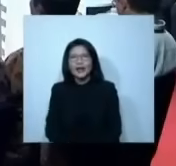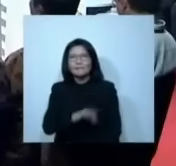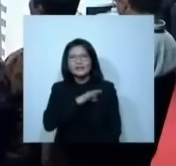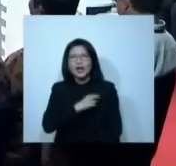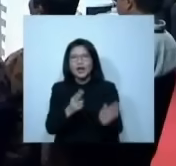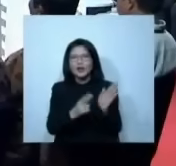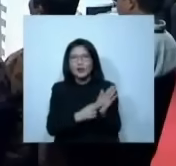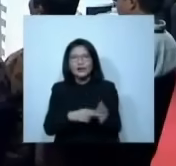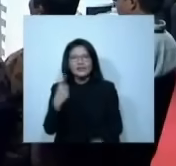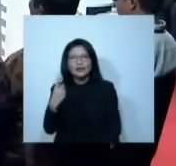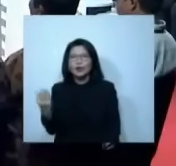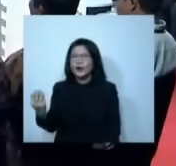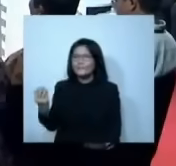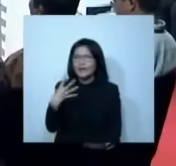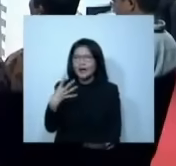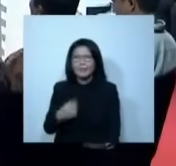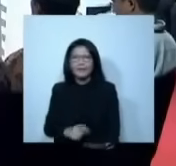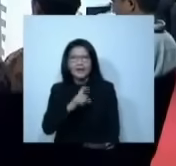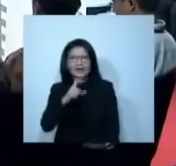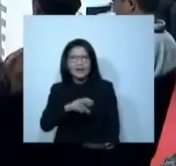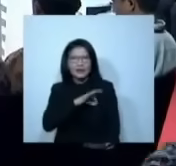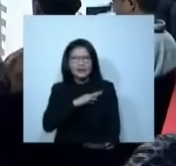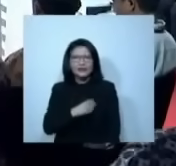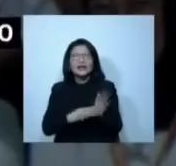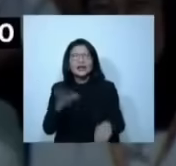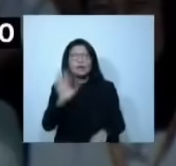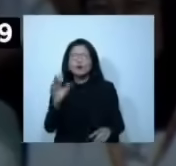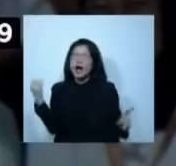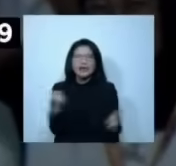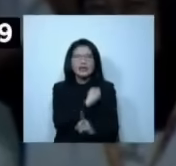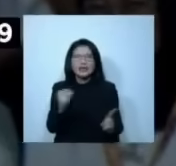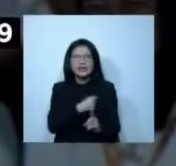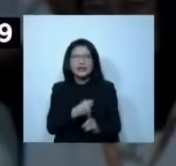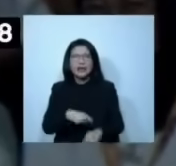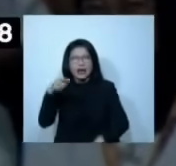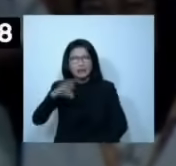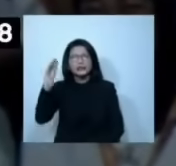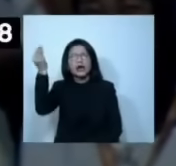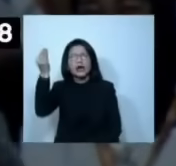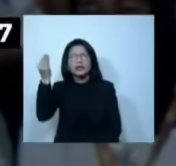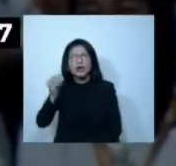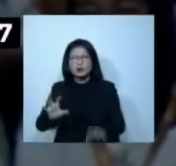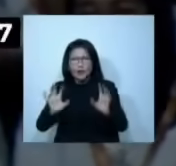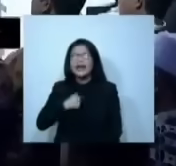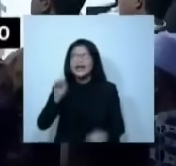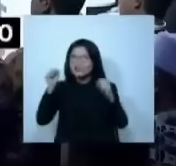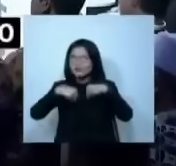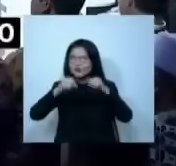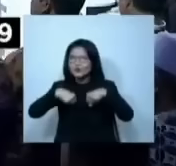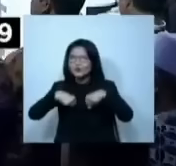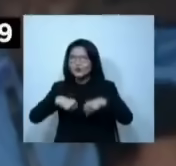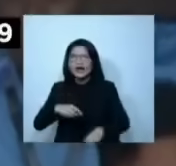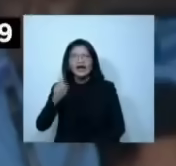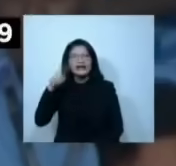perkara mengambil sikap oposisi tapi ini menyangkut masalah prioritas prioritas penanganan masalah di